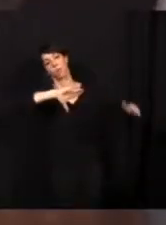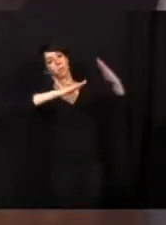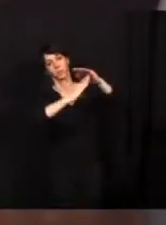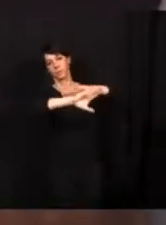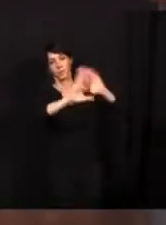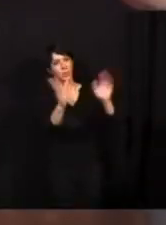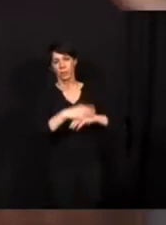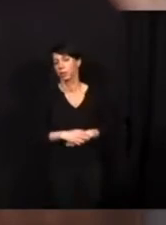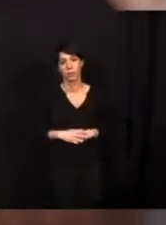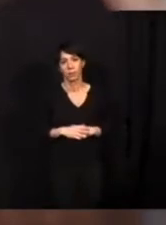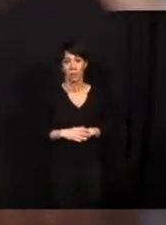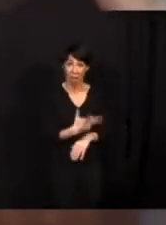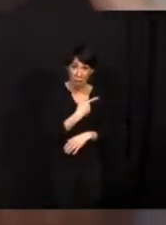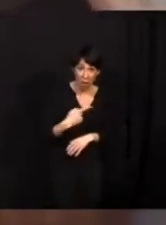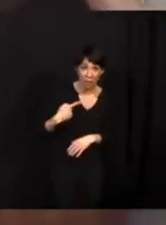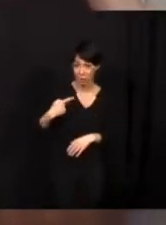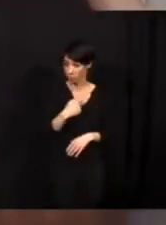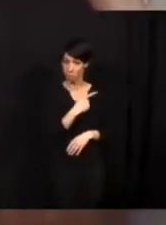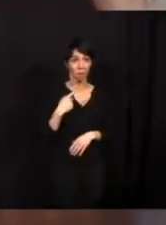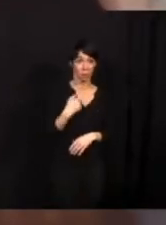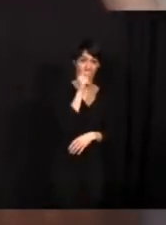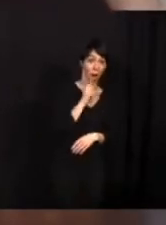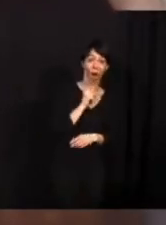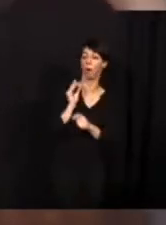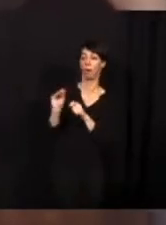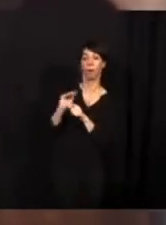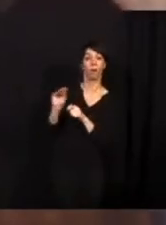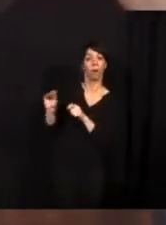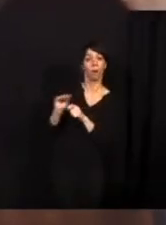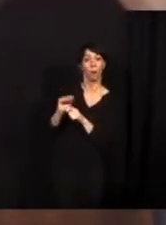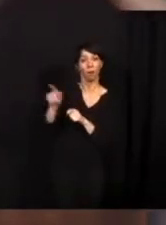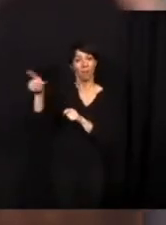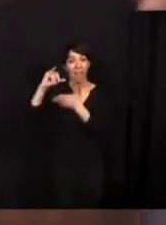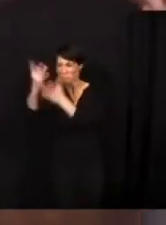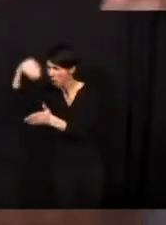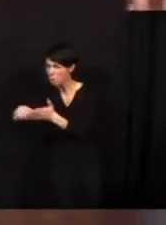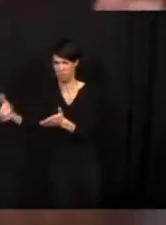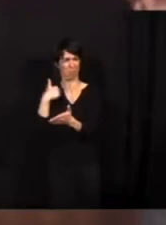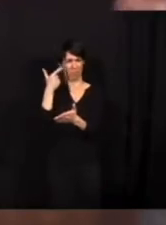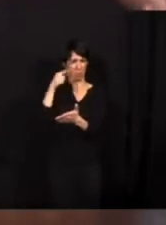parent ne sont pas le revenu pour un autre parent, c'est pour s'occuper des enfants.